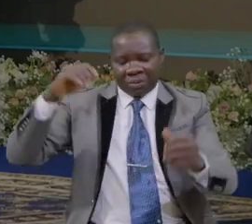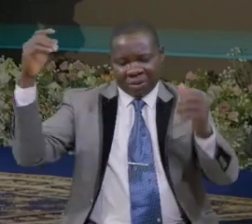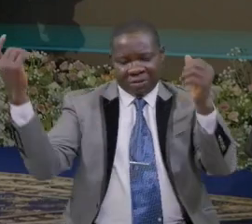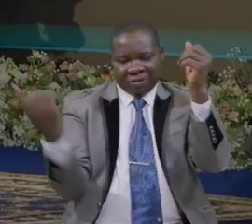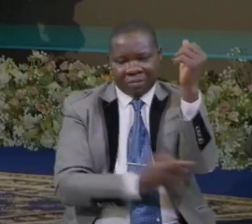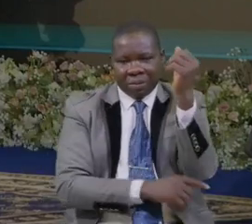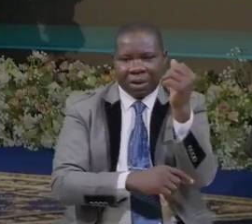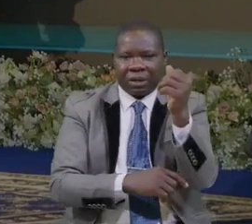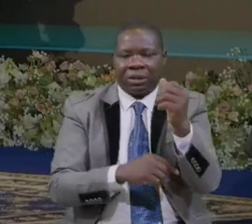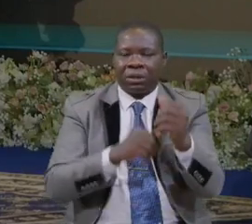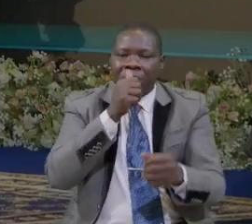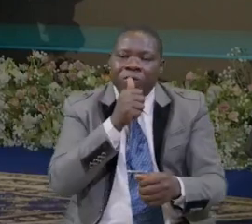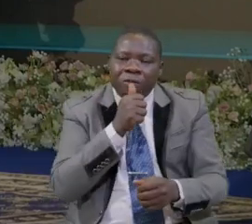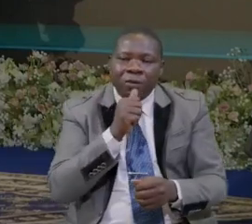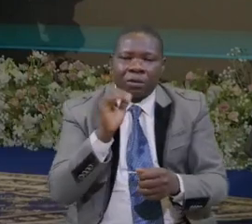Il a frappé